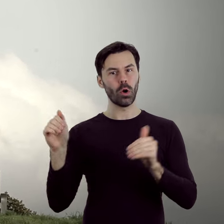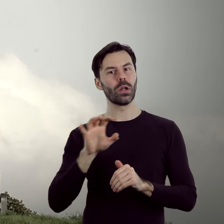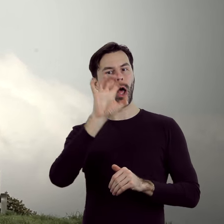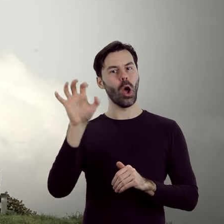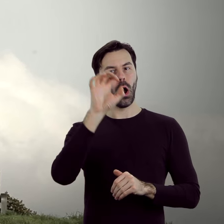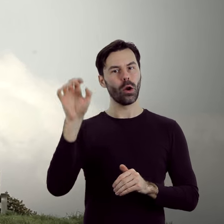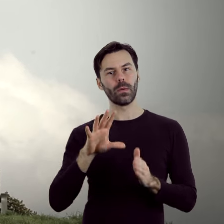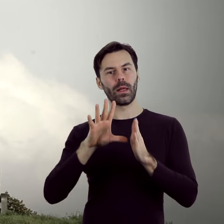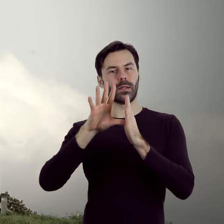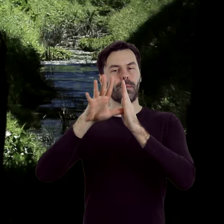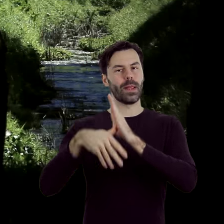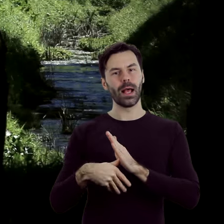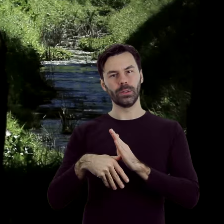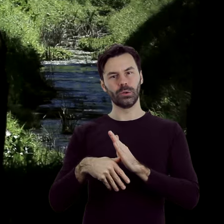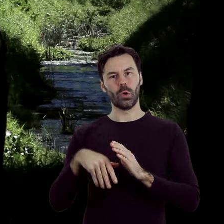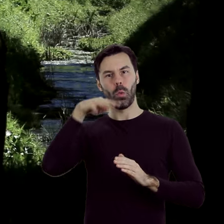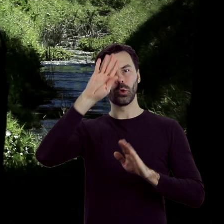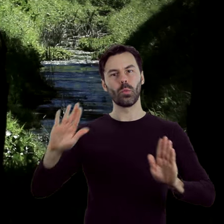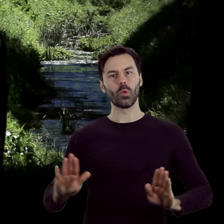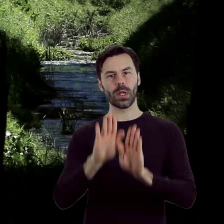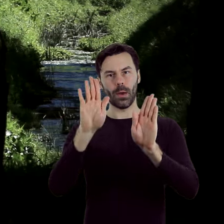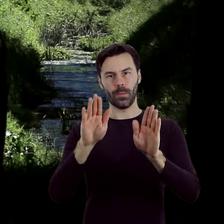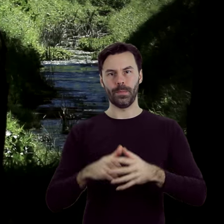obejrzeć w Muzeum Miasta Łodzi.